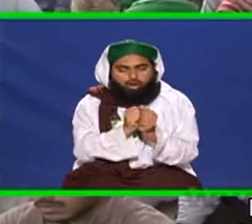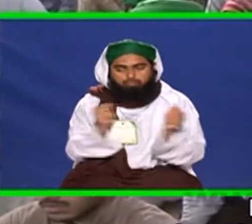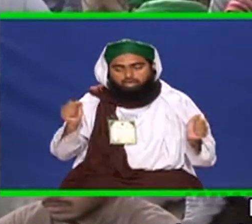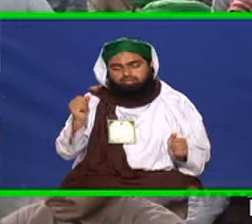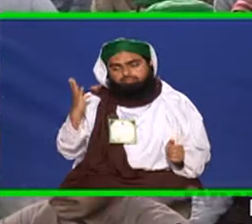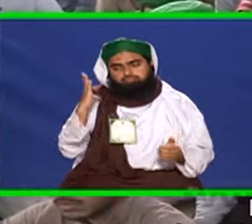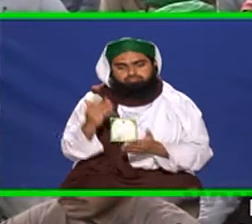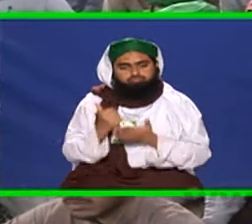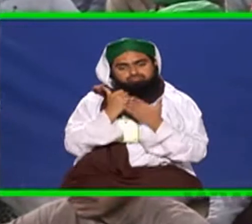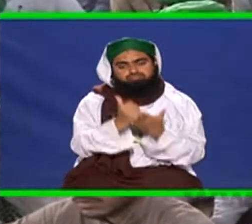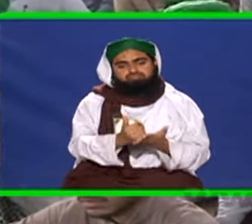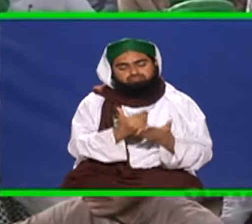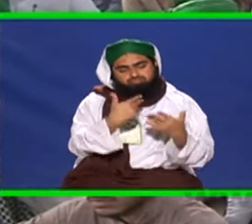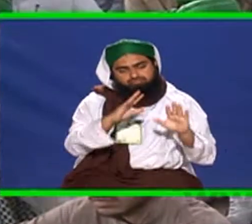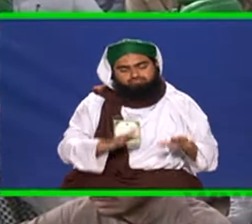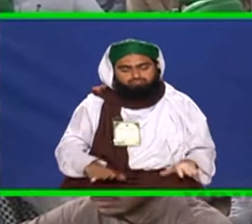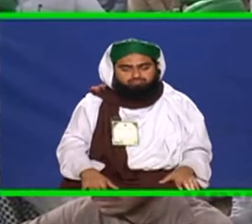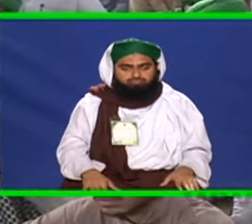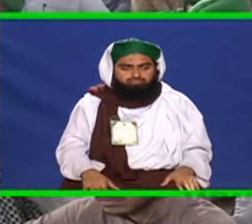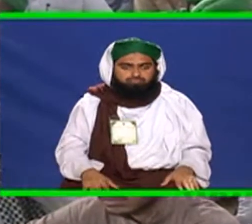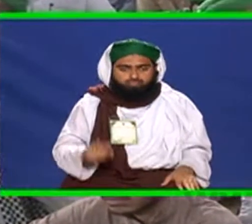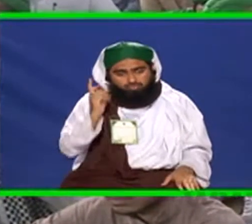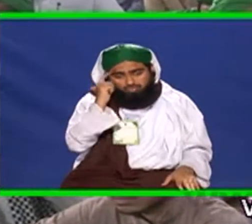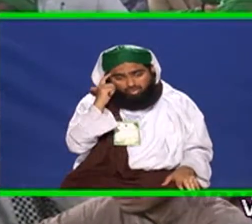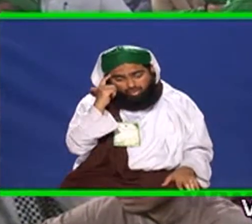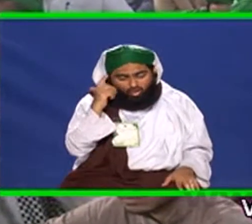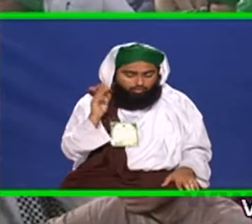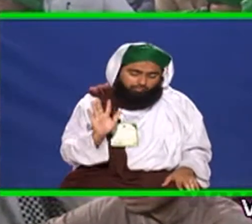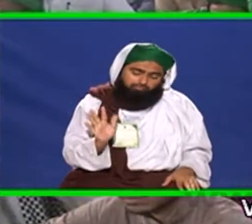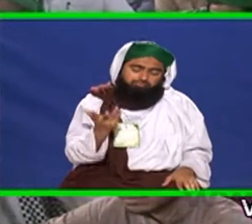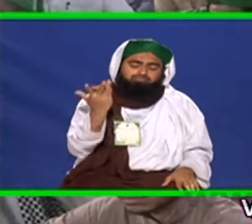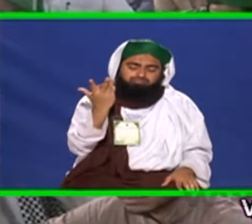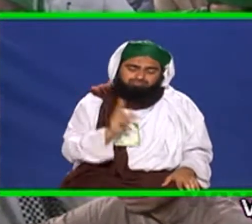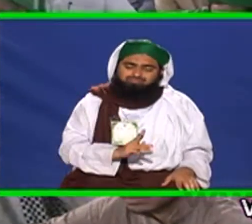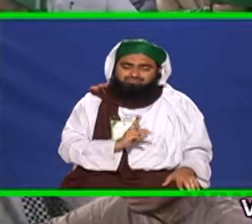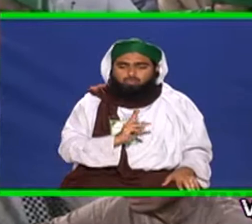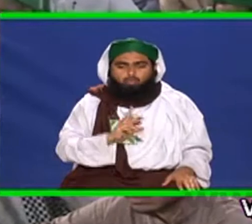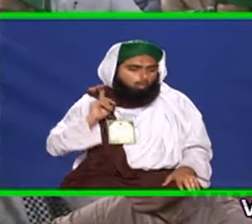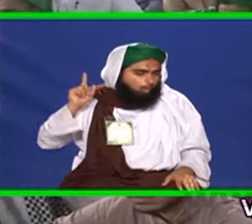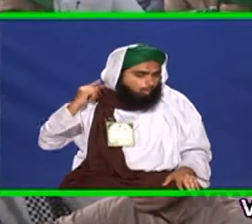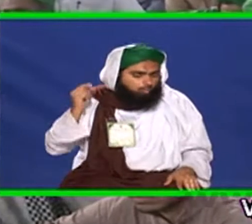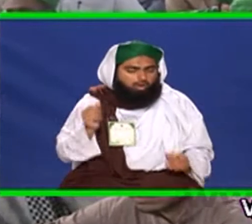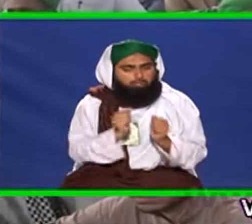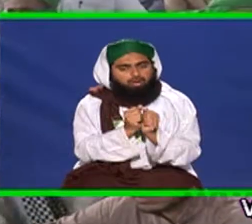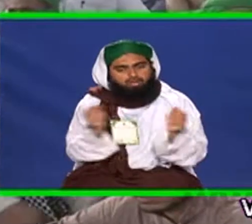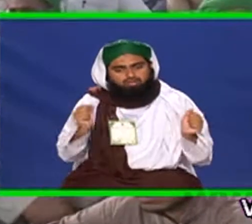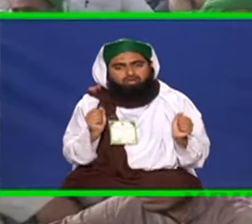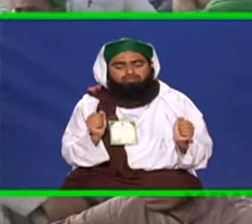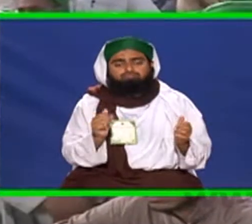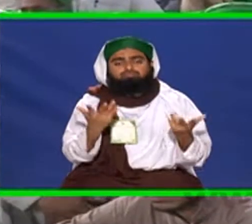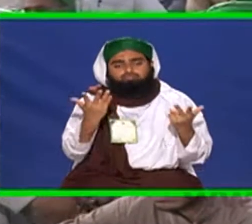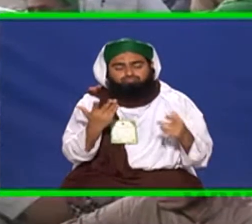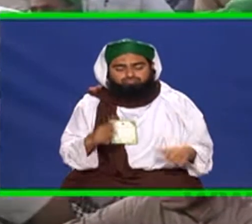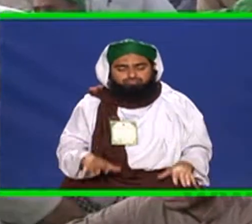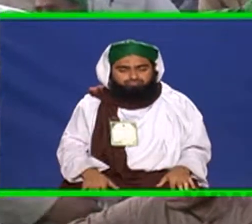نا. اچھا یہ تو پھر بھی سمجھ میں بات نہیں آئی کہ آخر مطلقاً غلام آزاد کرنے کا ثواب کتنا. تو